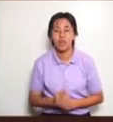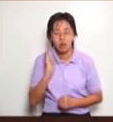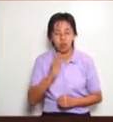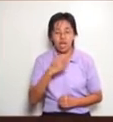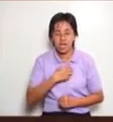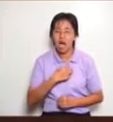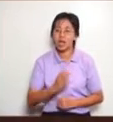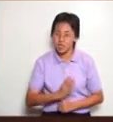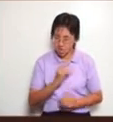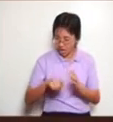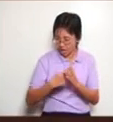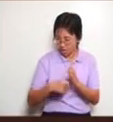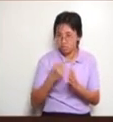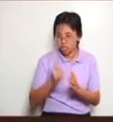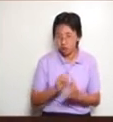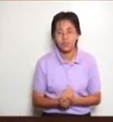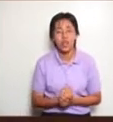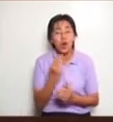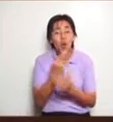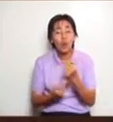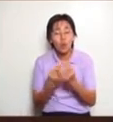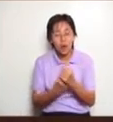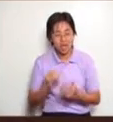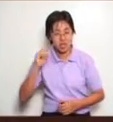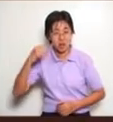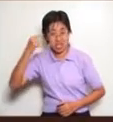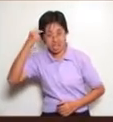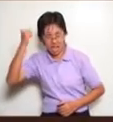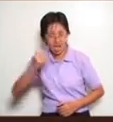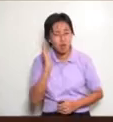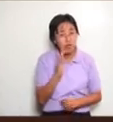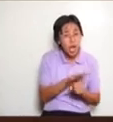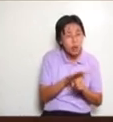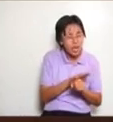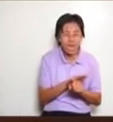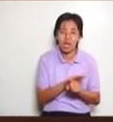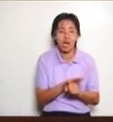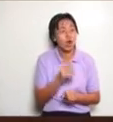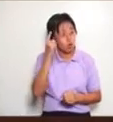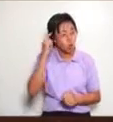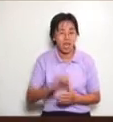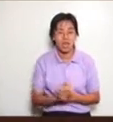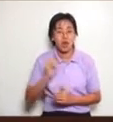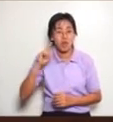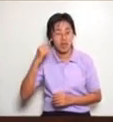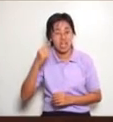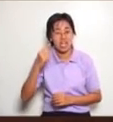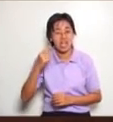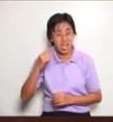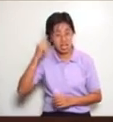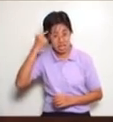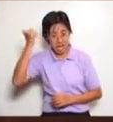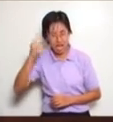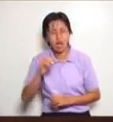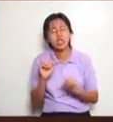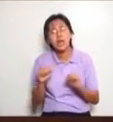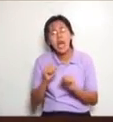ารหารให้เกี่รษแลผกได้ฝดbetคู่สมรทผหญิงเก่งกวาฉหลดกผชายต้องรมีไหมในหวงนี้ใครรตวาเก่งกวาฉหลดก็บามีต้